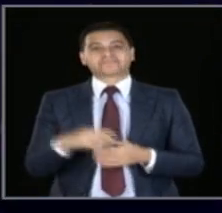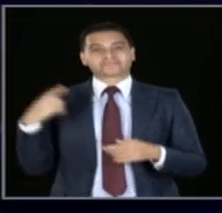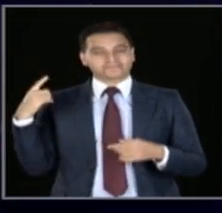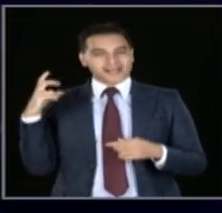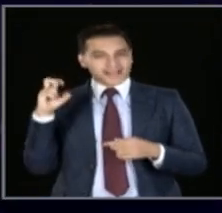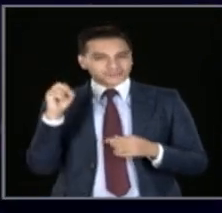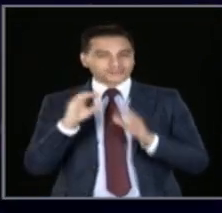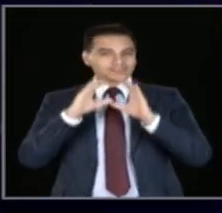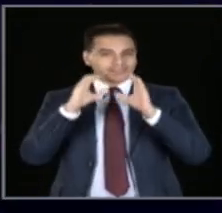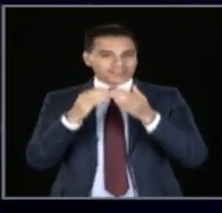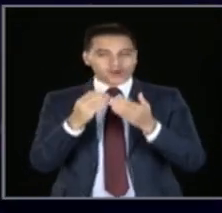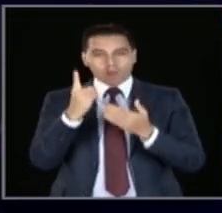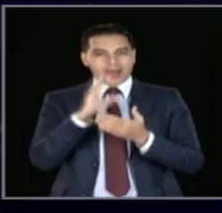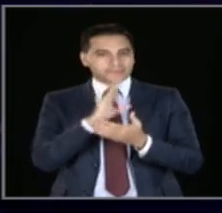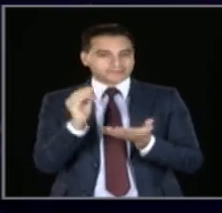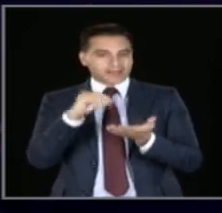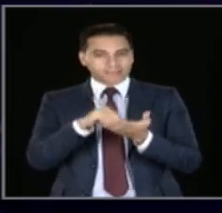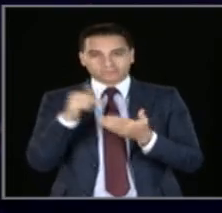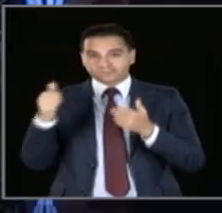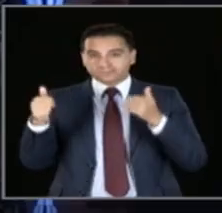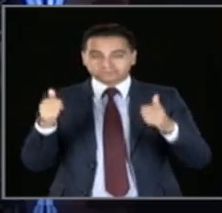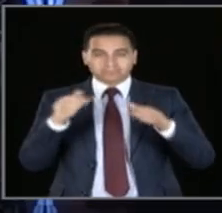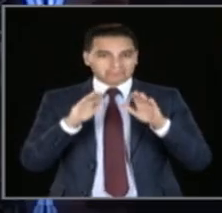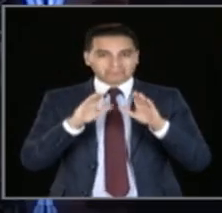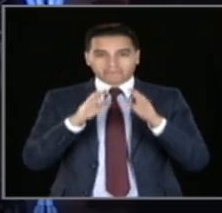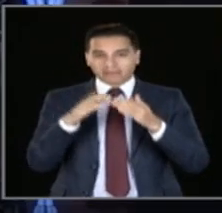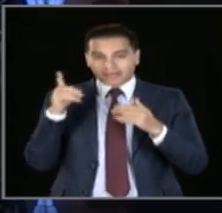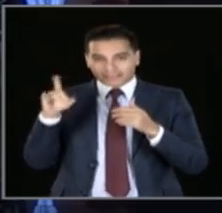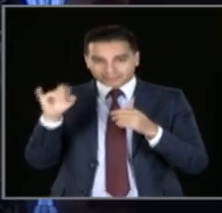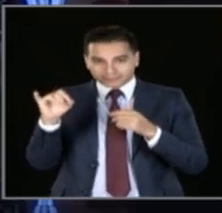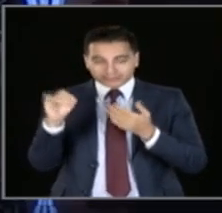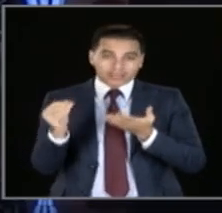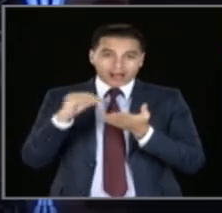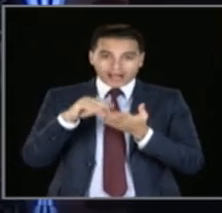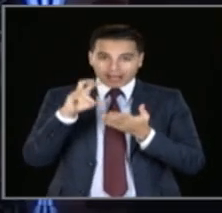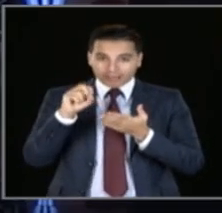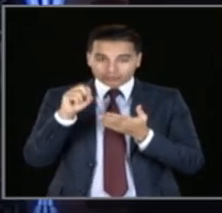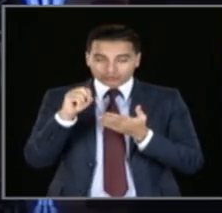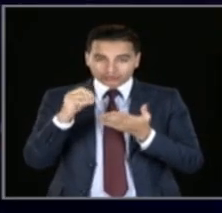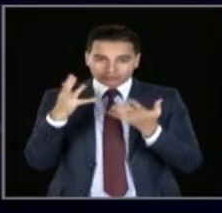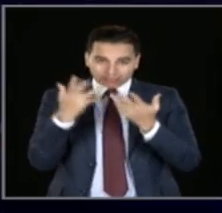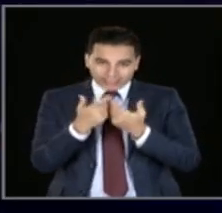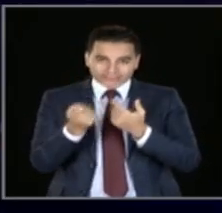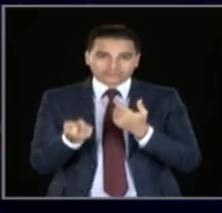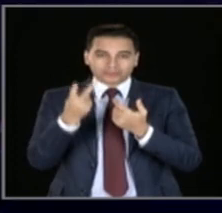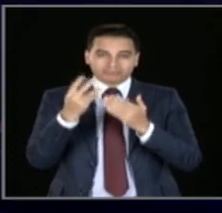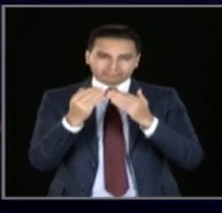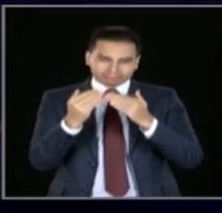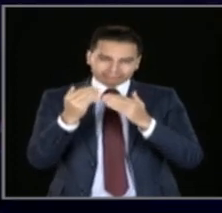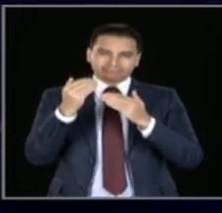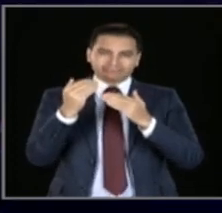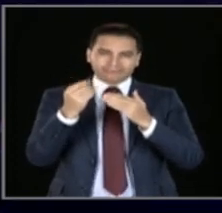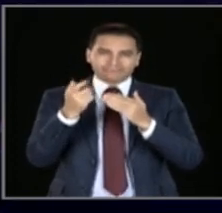25 نقطه لفريق واحد بس حمورابي 50 وخمسه وعشرين 75 ترجعوا تاني في المباراه